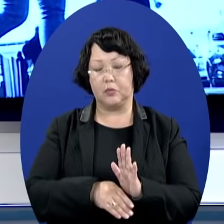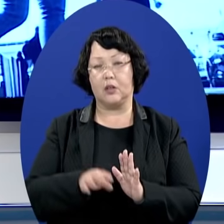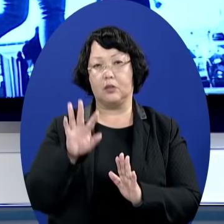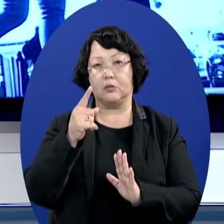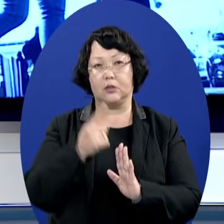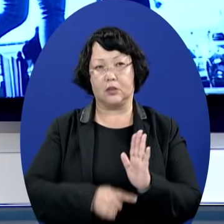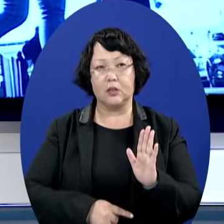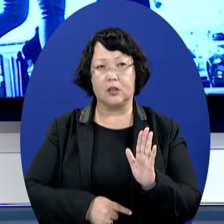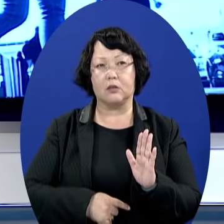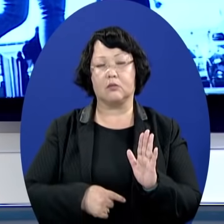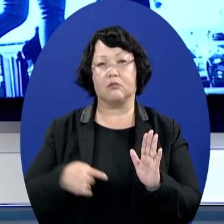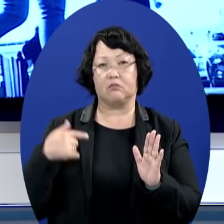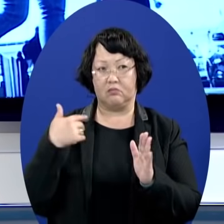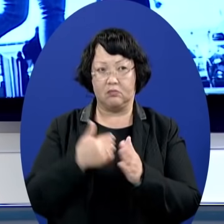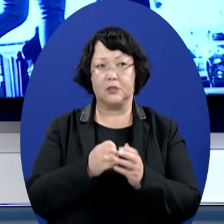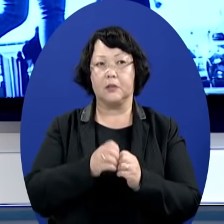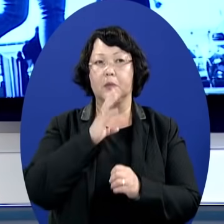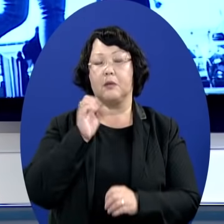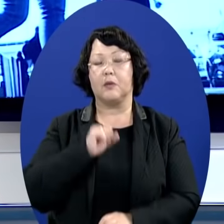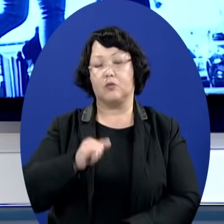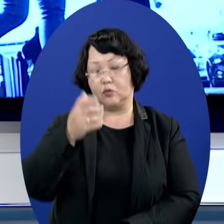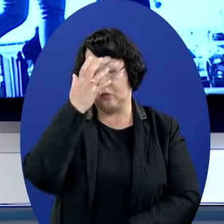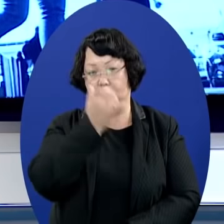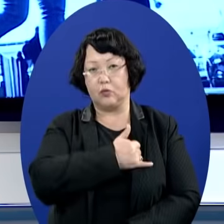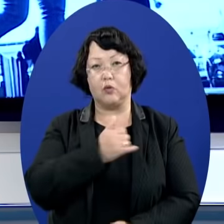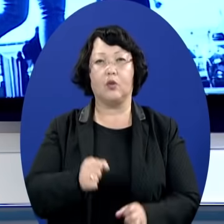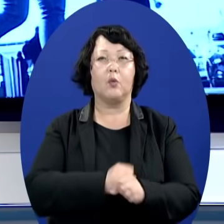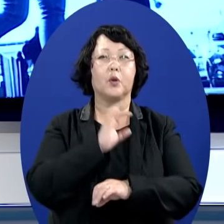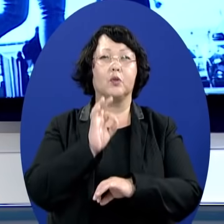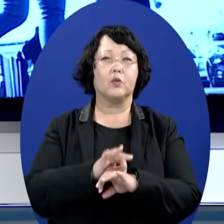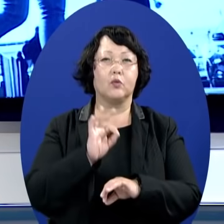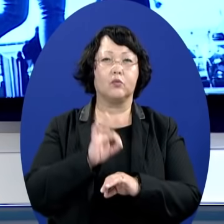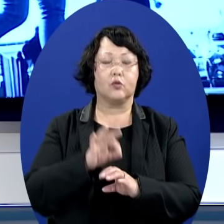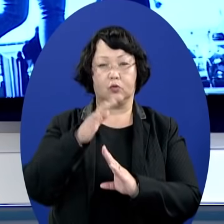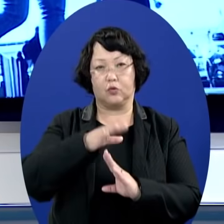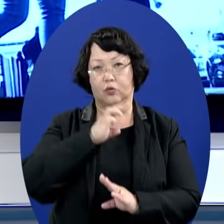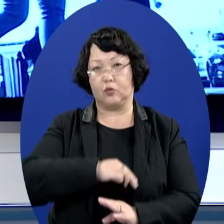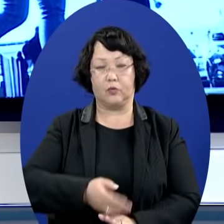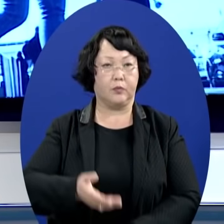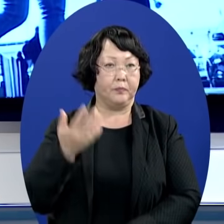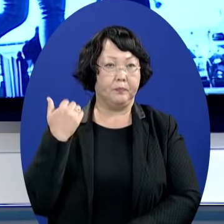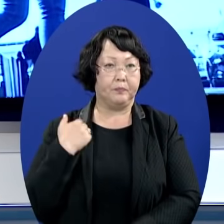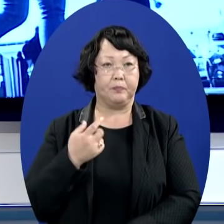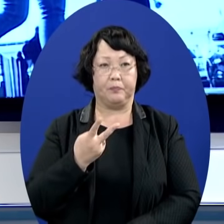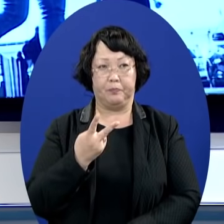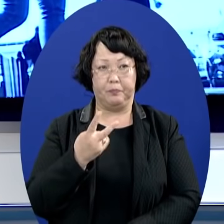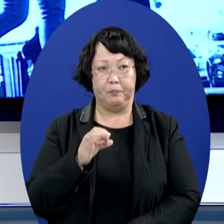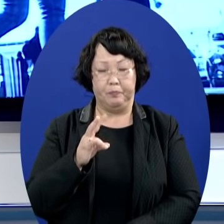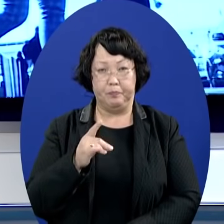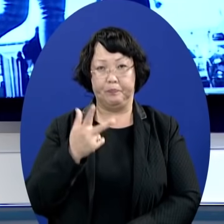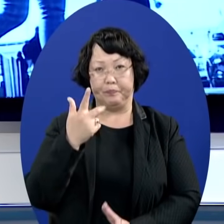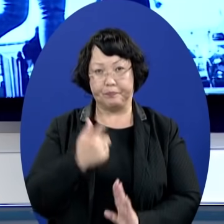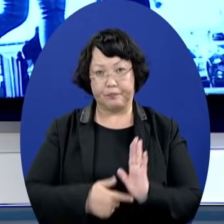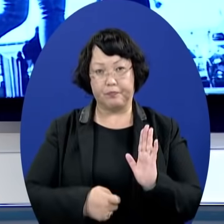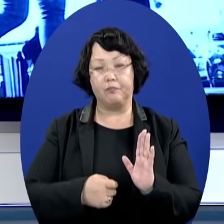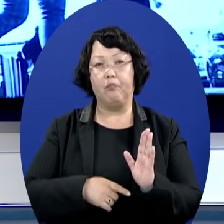11-р сараас хэрэгжүүлж эхлэх юм байна. Америкийн эрх баригчид COVID-19-ийн цар тахалтай тэмцэхийн тулд өнгөрсөн 2020 оны 3-р сараас